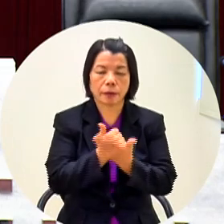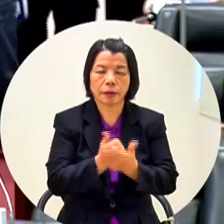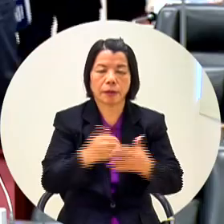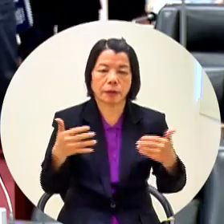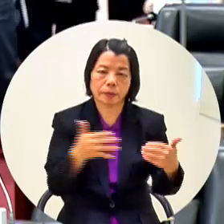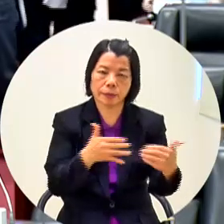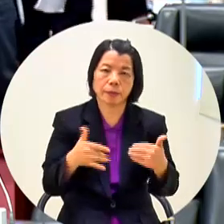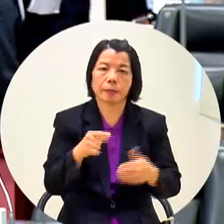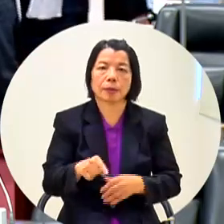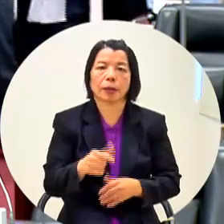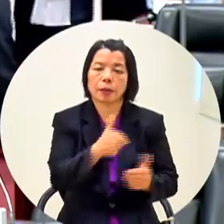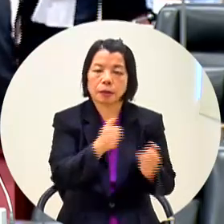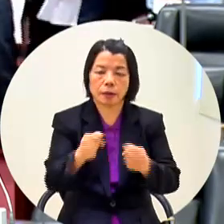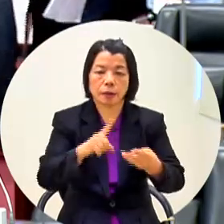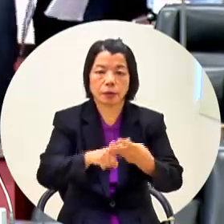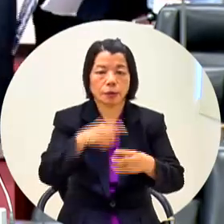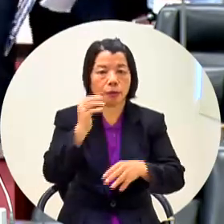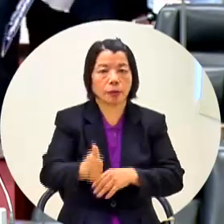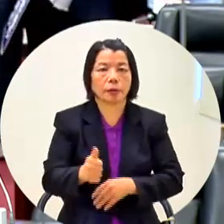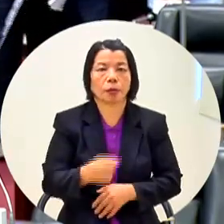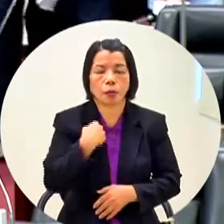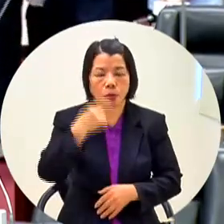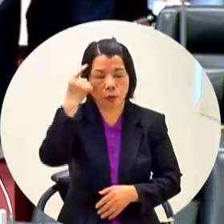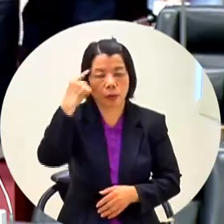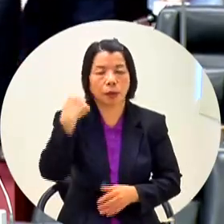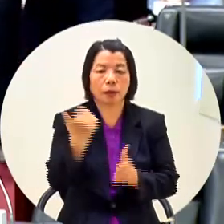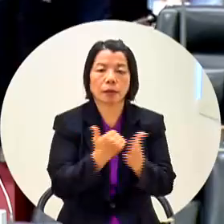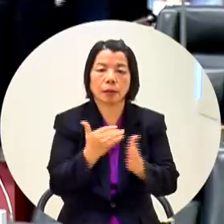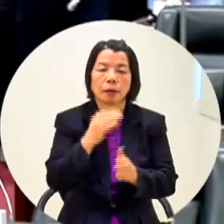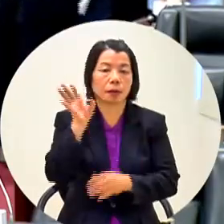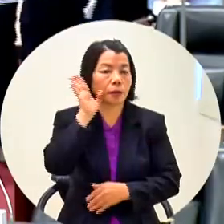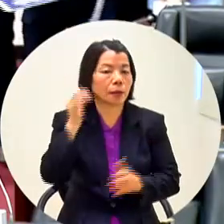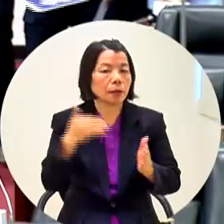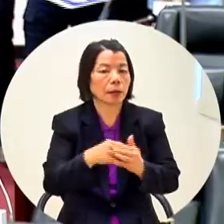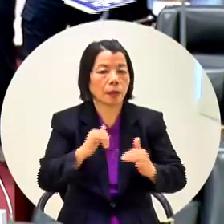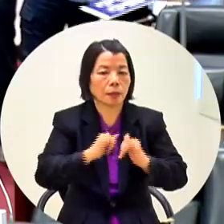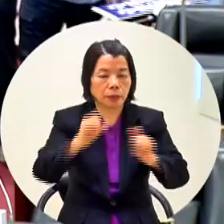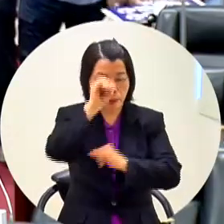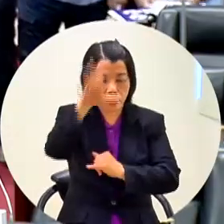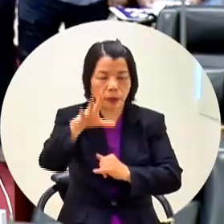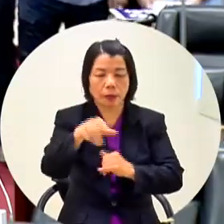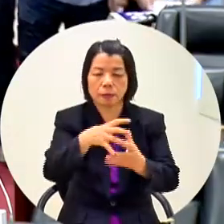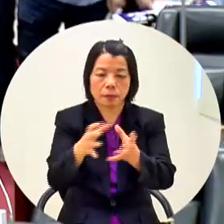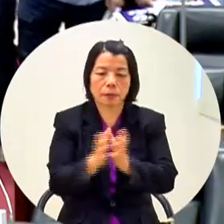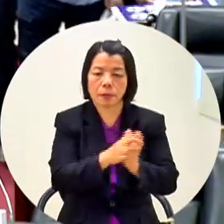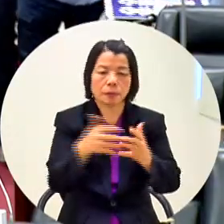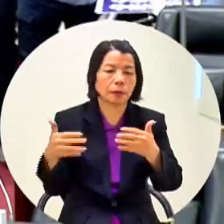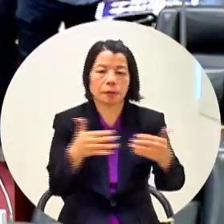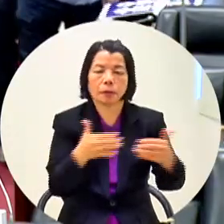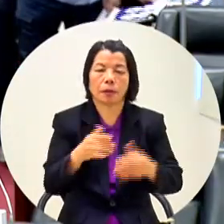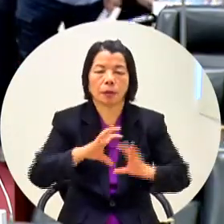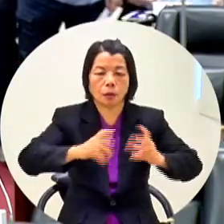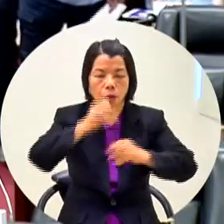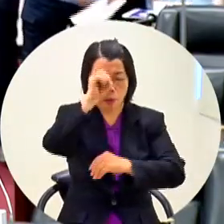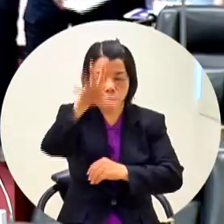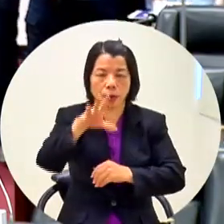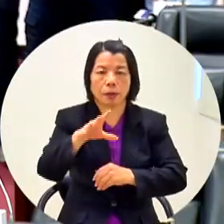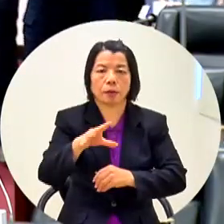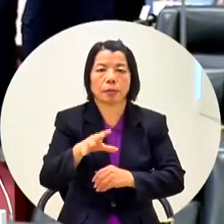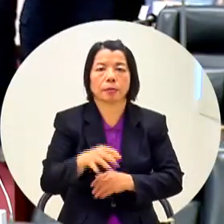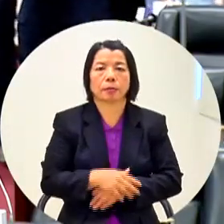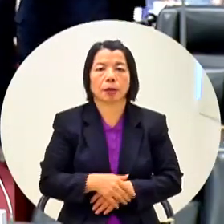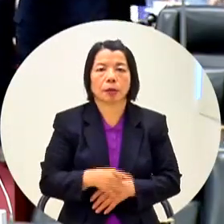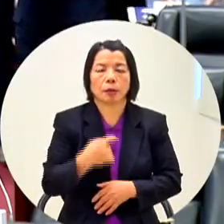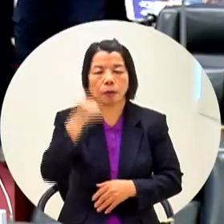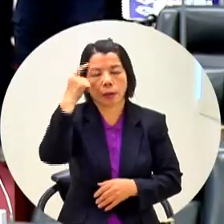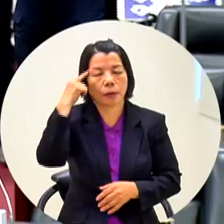谢谢啊，谢谢主席啊。我想刚刚听到民进党团的质询啊，我们国民党团啊，在这感到非常